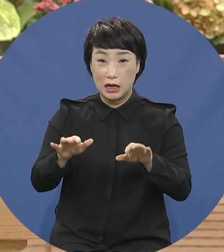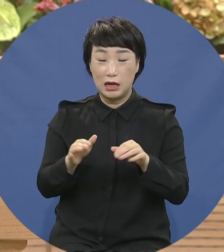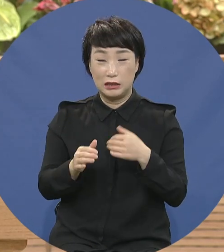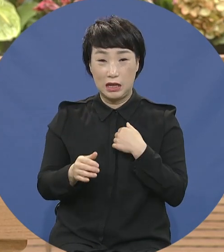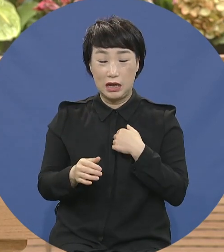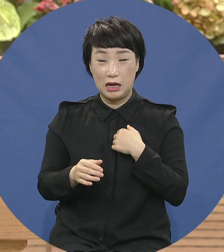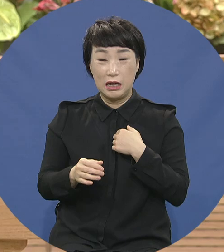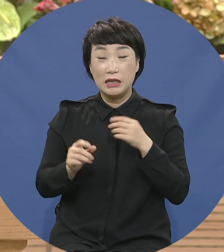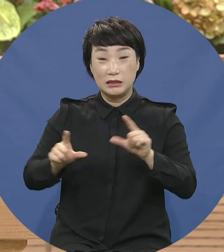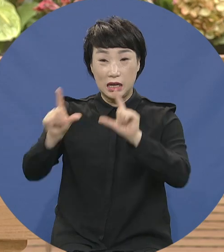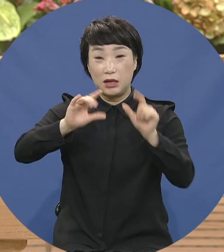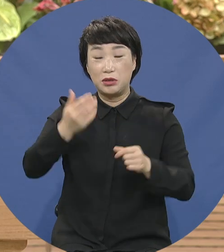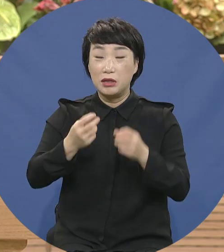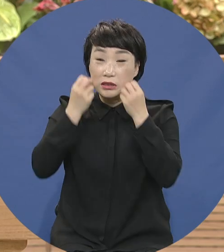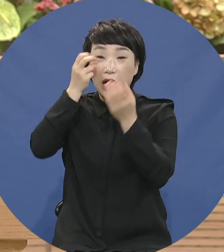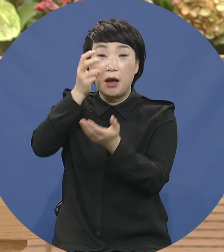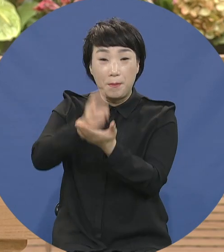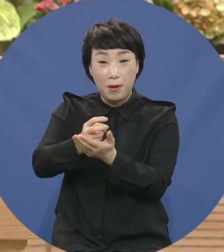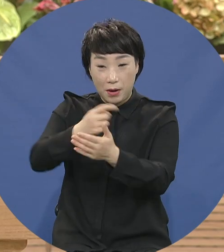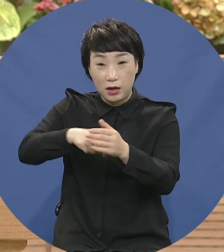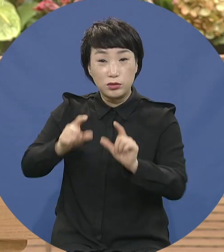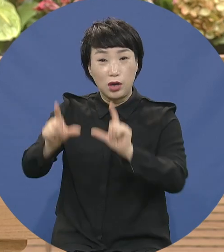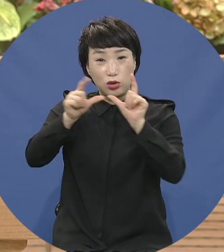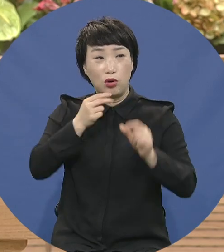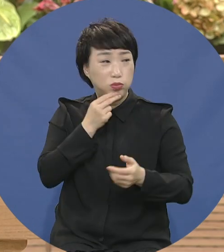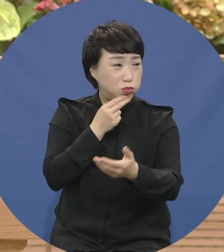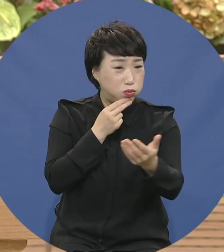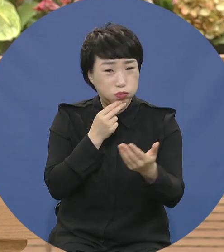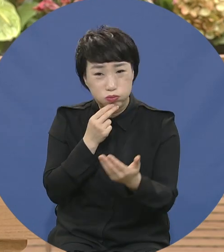된 새법에서 살지